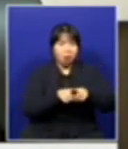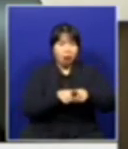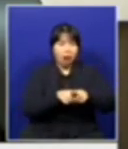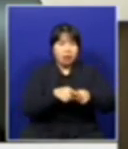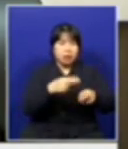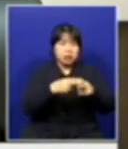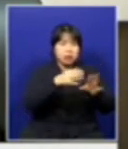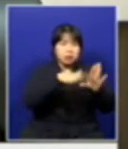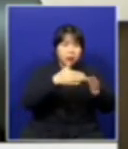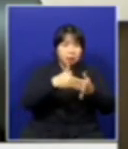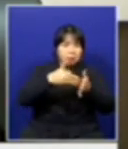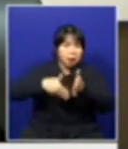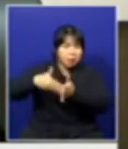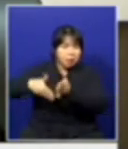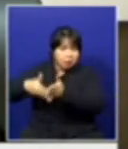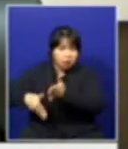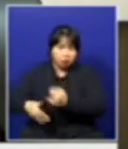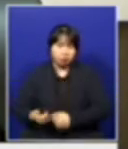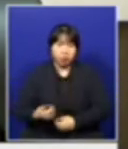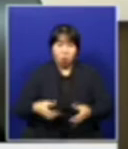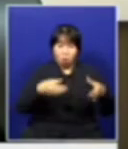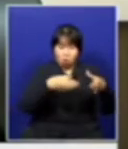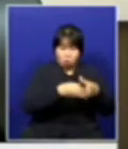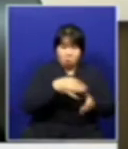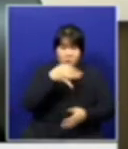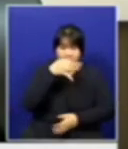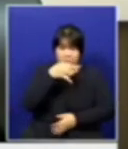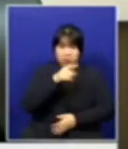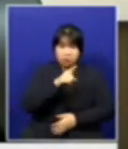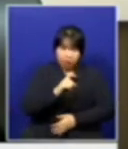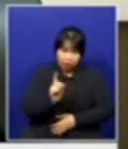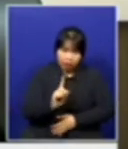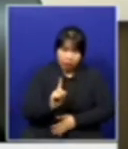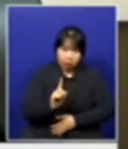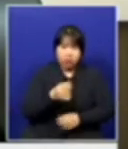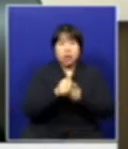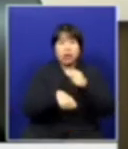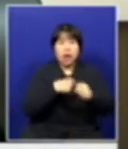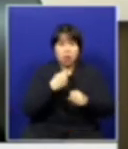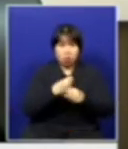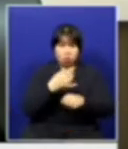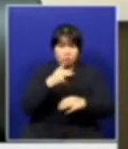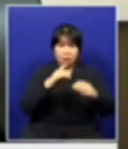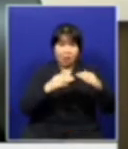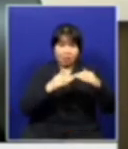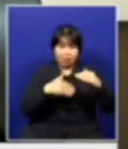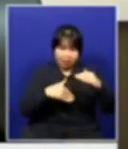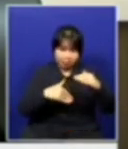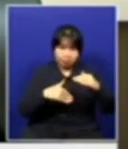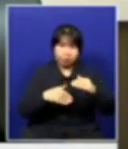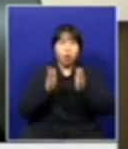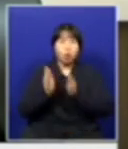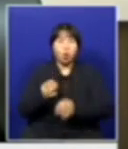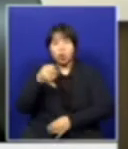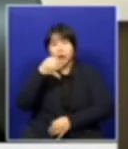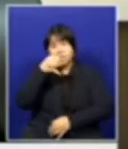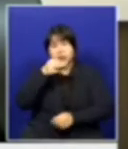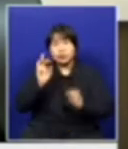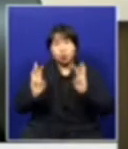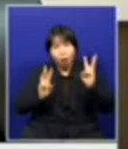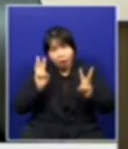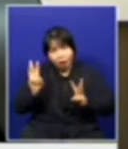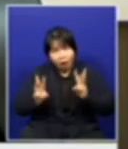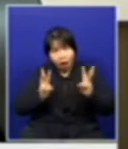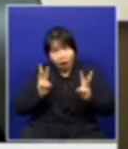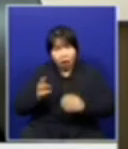กลุ่มอาชีพได้หลายกลุ่มนะฮะที่ไม่ได้รับการเยียวยาเช่นกลุ่มผู้มีอายุต่ำกว่า18ปีผู้ว่างงานมาก่อนนะฮะมาก่